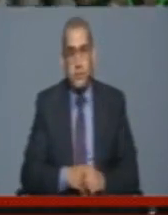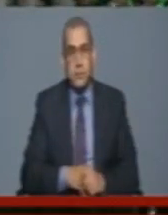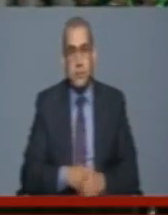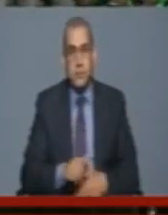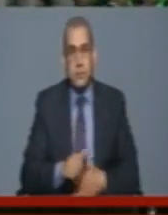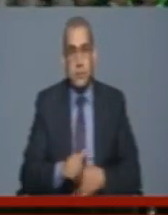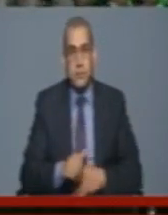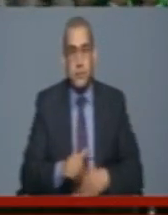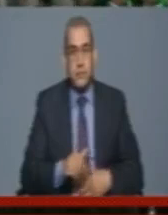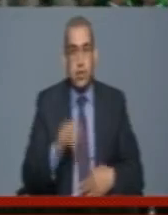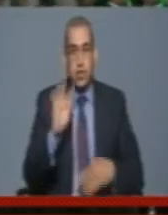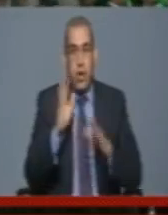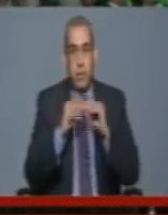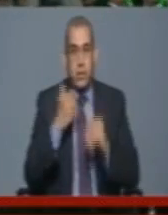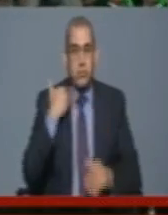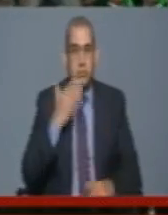شعب مصر الكريم،